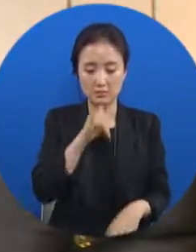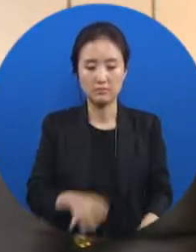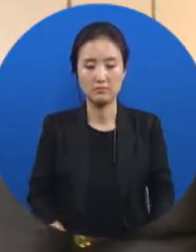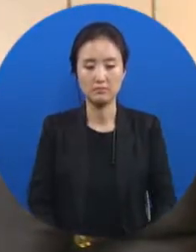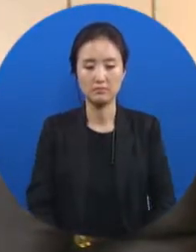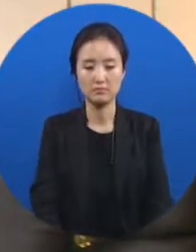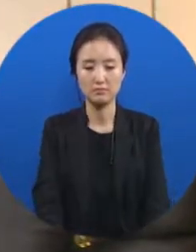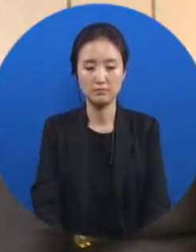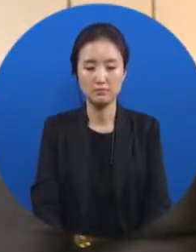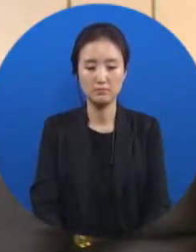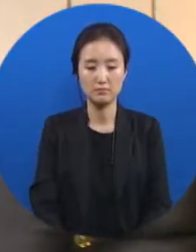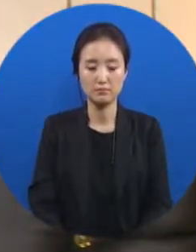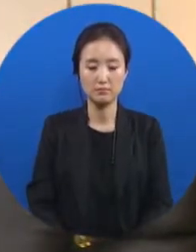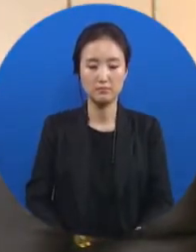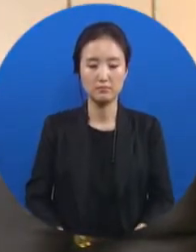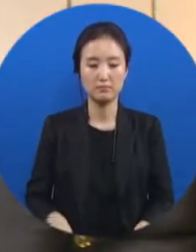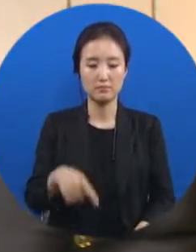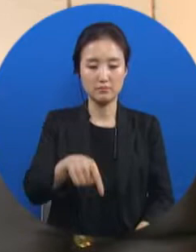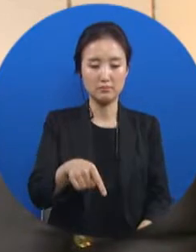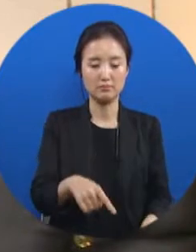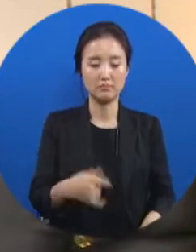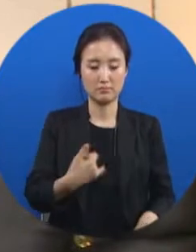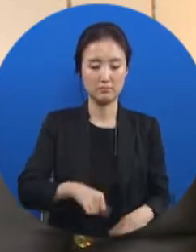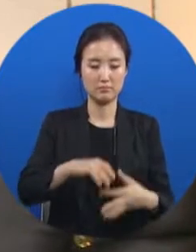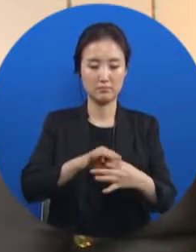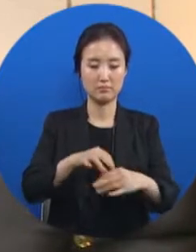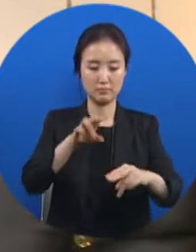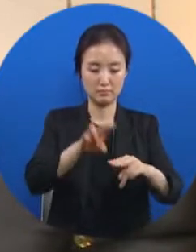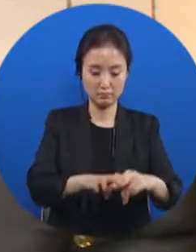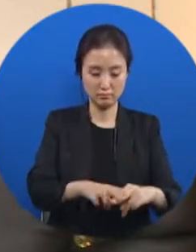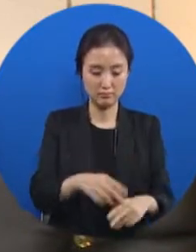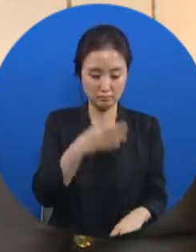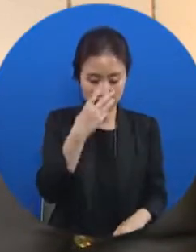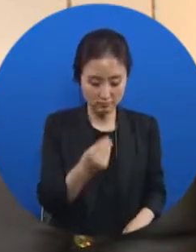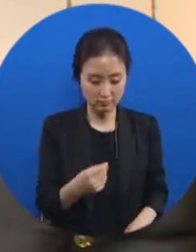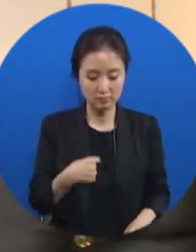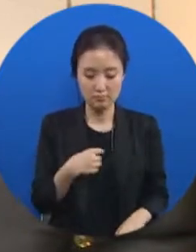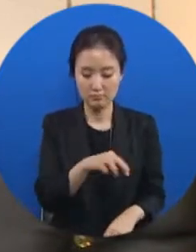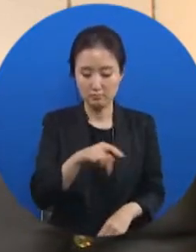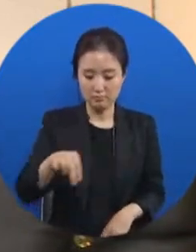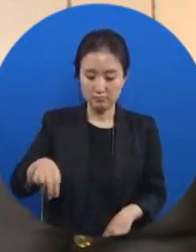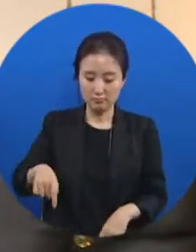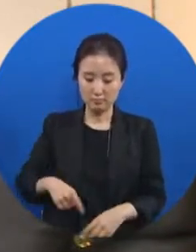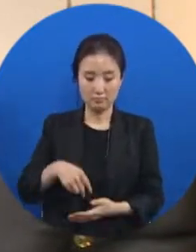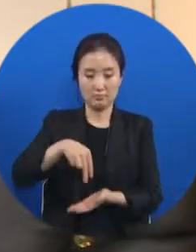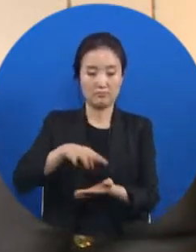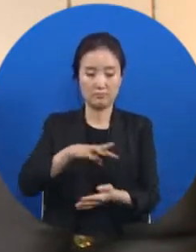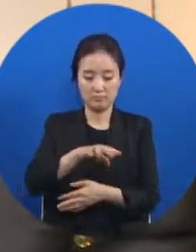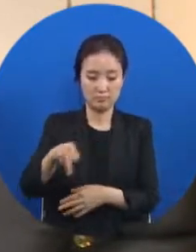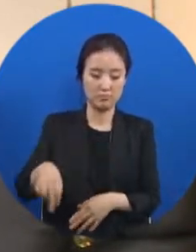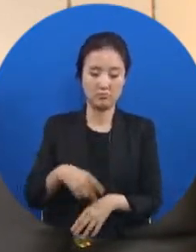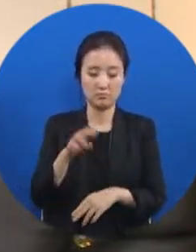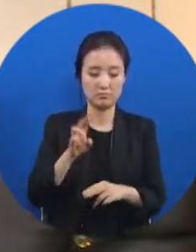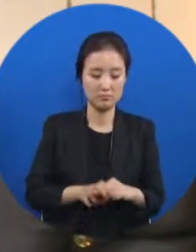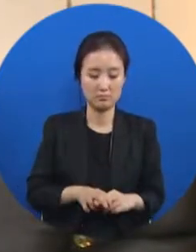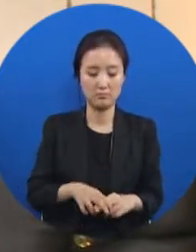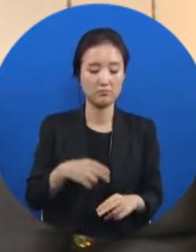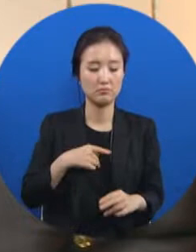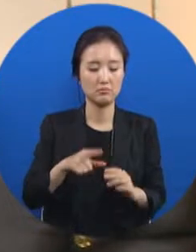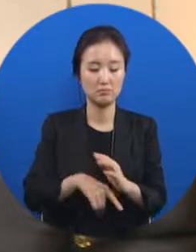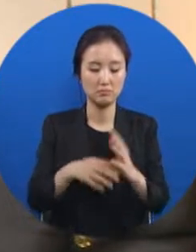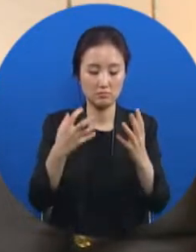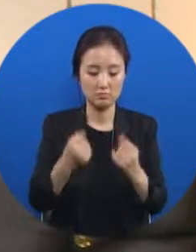자녀의 자리입니다. 학교에서. 예. 그래도 그 전 뒤로 가 앉아. 예. 예. 그래 이제 그런 경험들을 많이 했습니다.